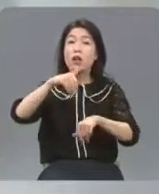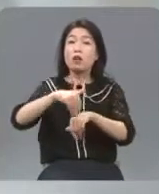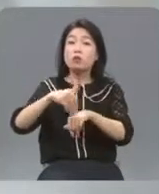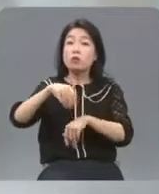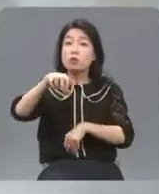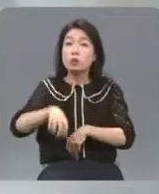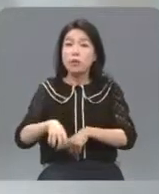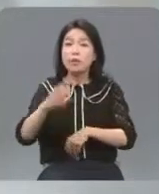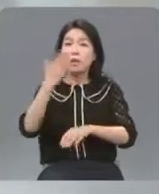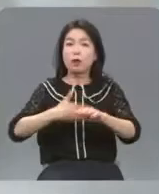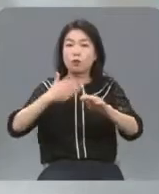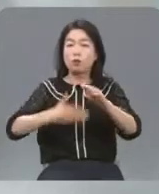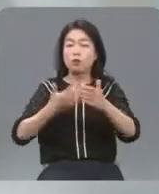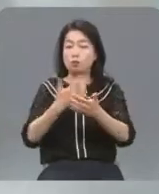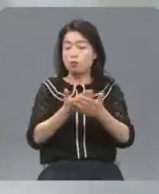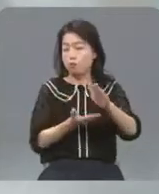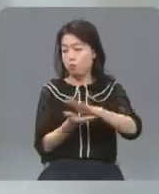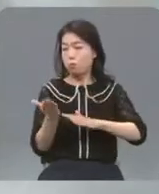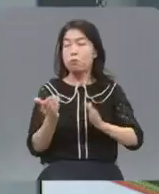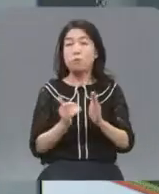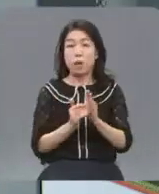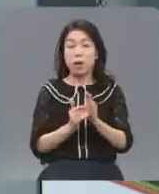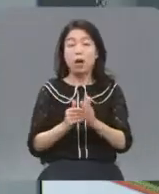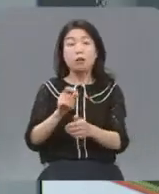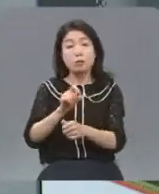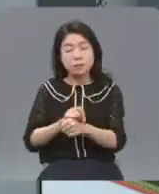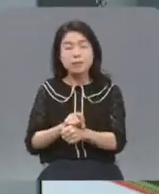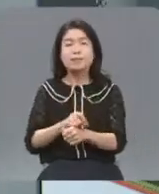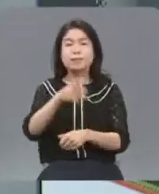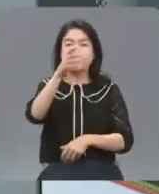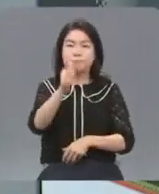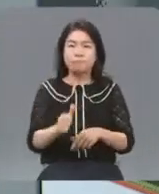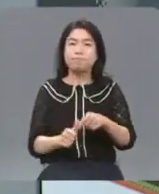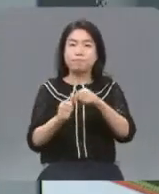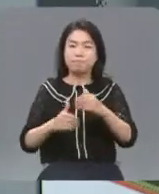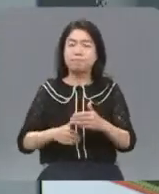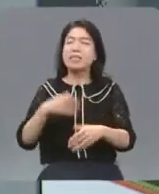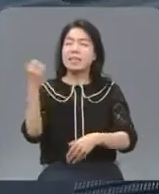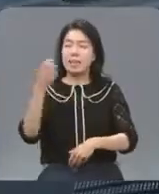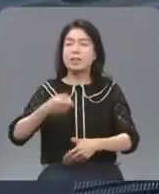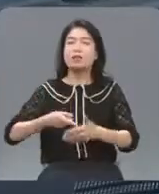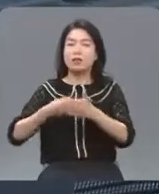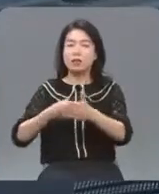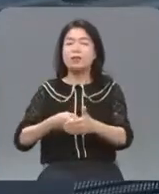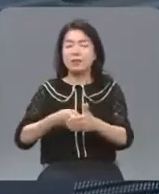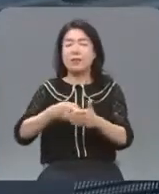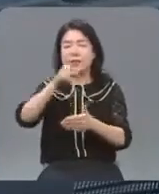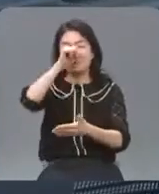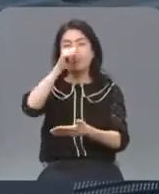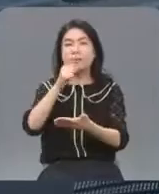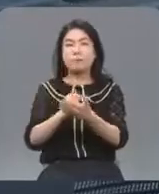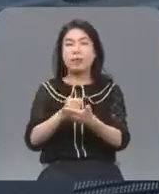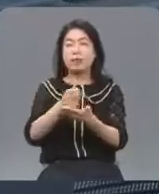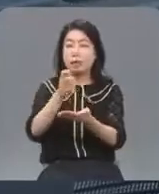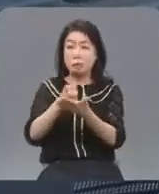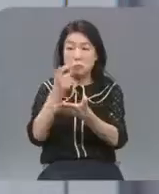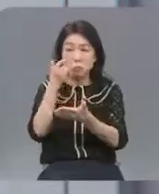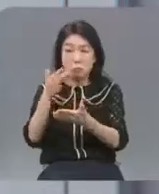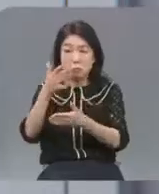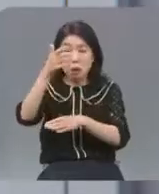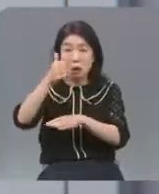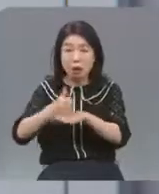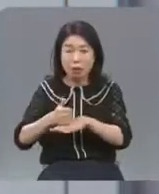공문을 보냈습니다 연수원 직원들 또 원장 채용 절차를 다시 추진하는 것이 적합하다는 법률 점은 결과를